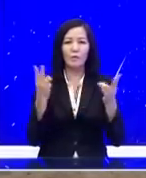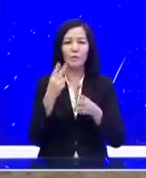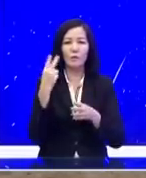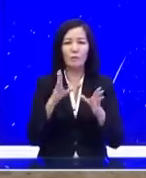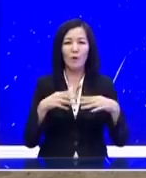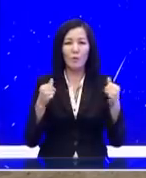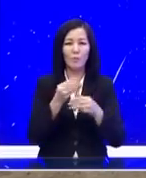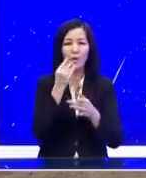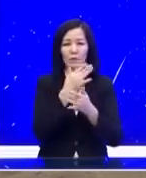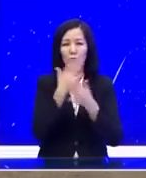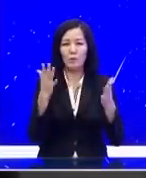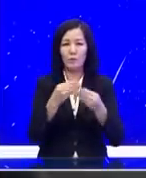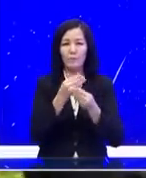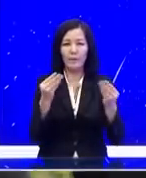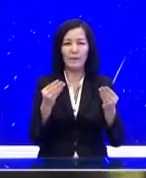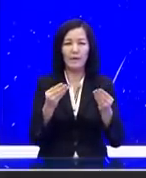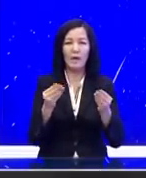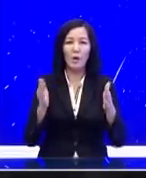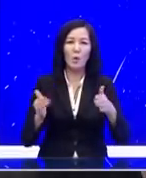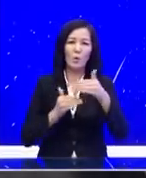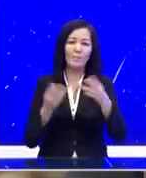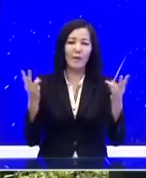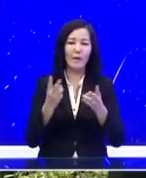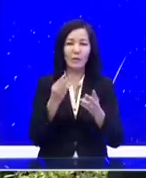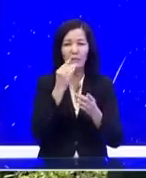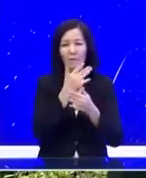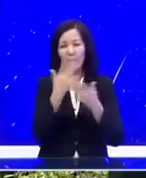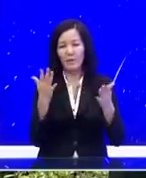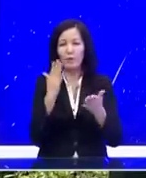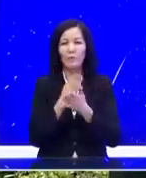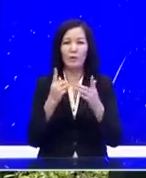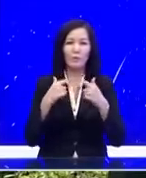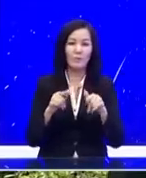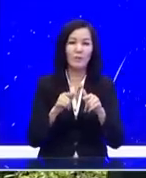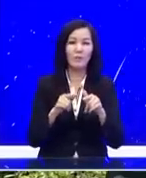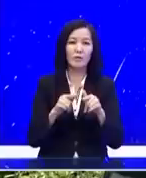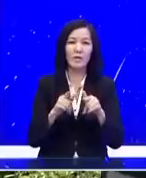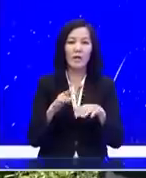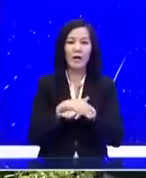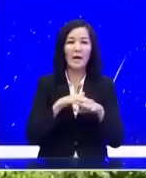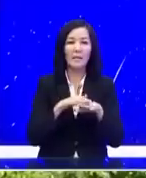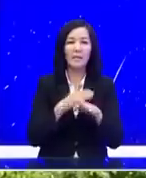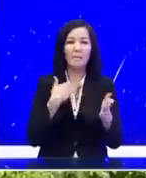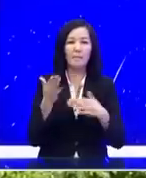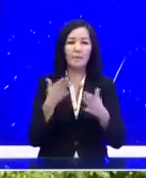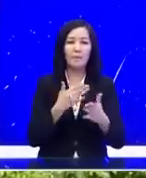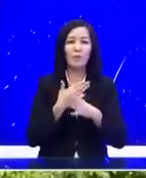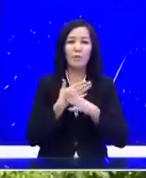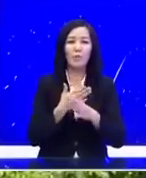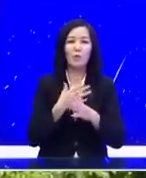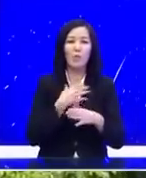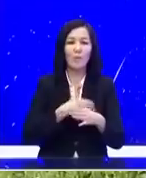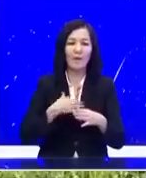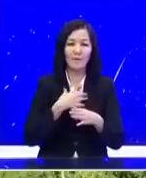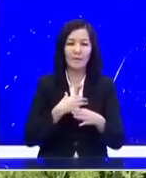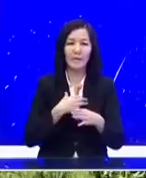20 отбасына азық-түлік таратты. Қорапта тұрмысқа қажетті заттар да бар. Ұйымдастырушылар мұндай кезеңде халықтың бір-бірін қолдауы маңызды екенін